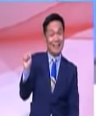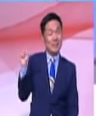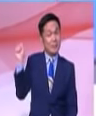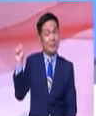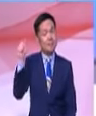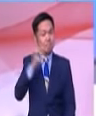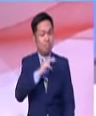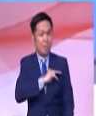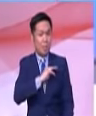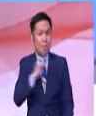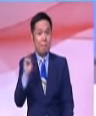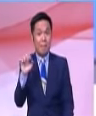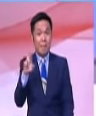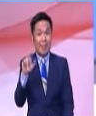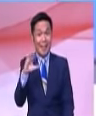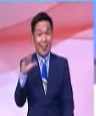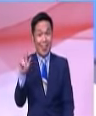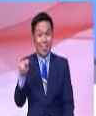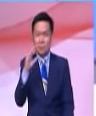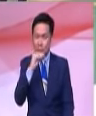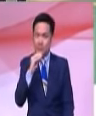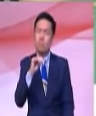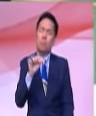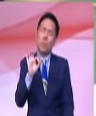Marikan dan Amerikan hari ini.